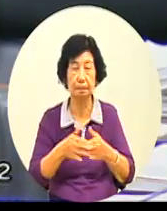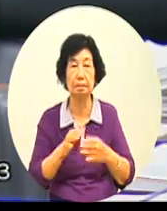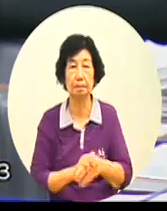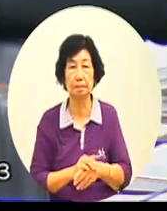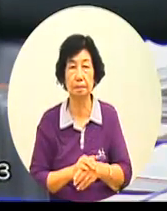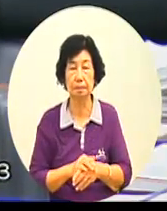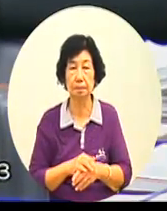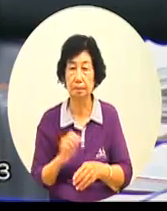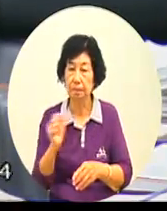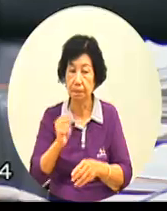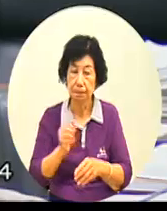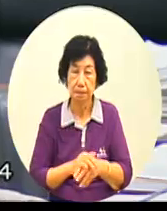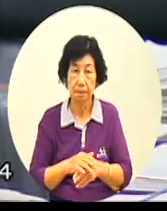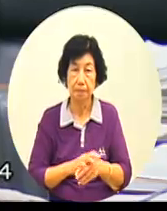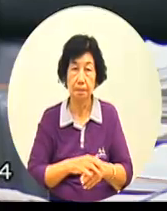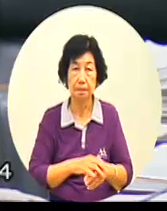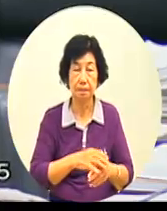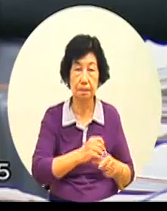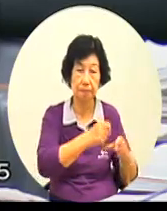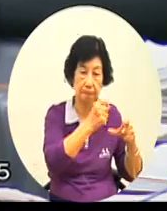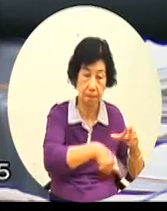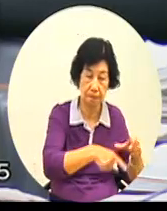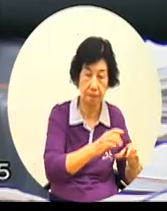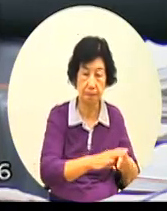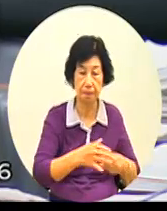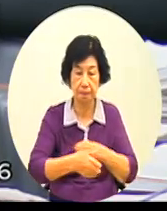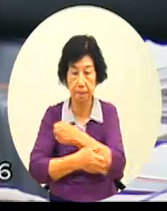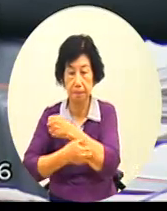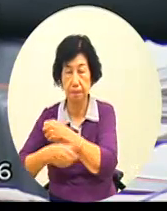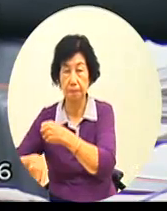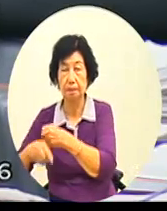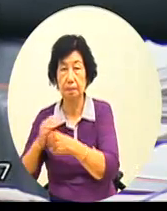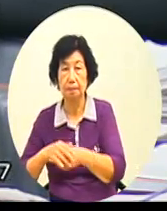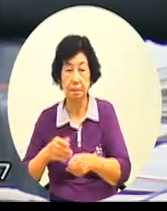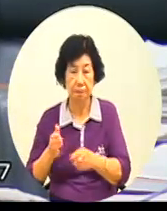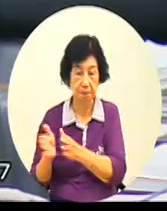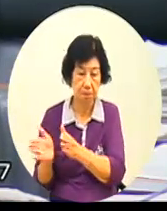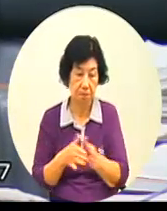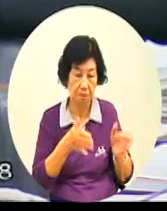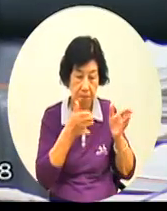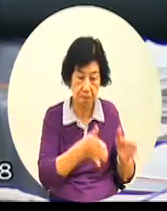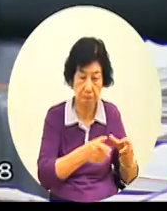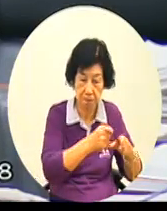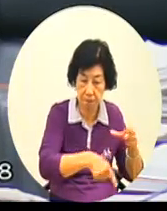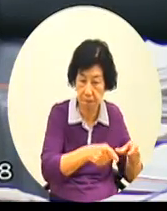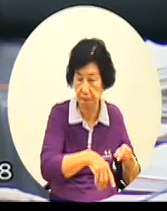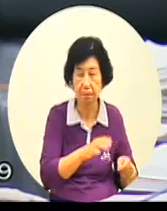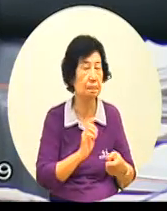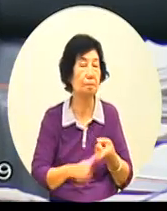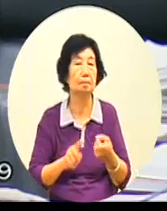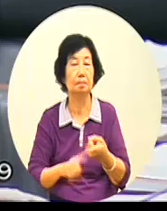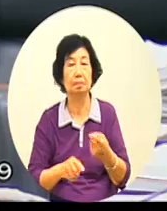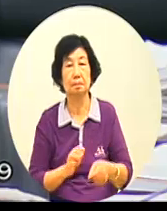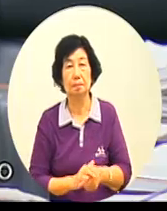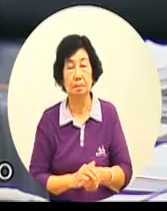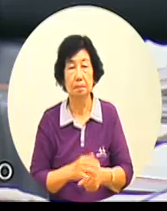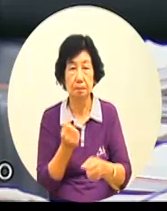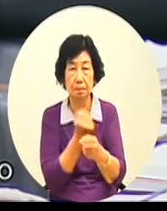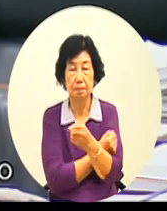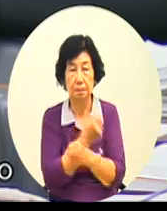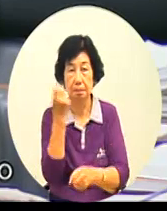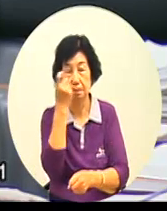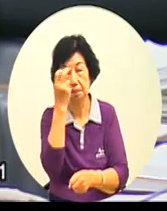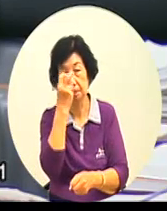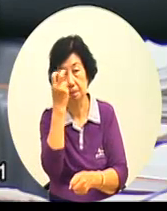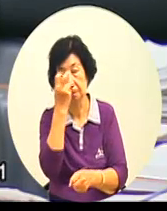偏企业主的，这个没有错。但是你今天要开罚企业主，你要做劳检，那必须对企业